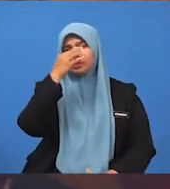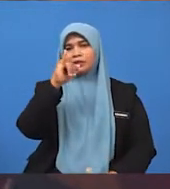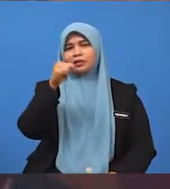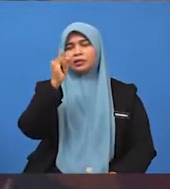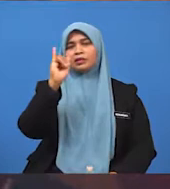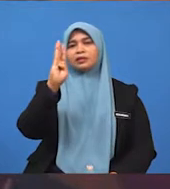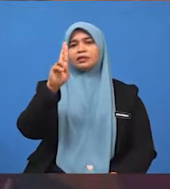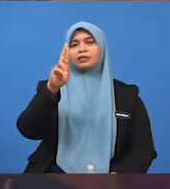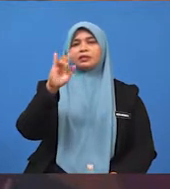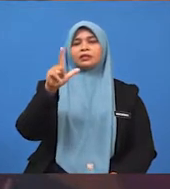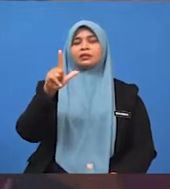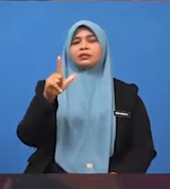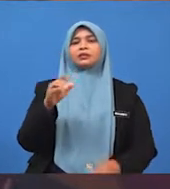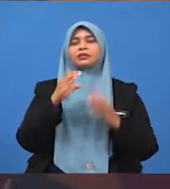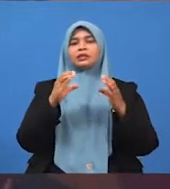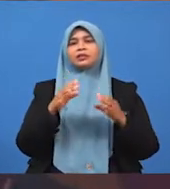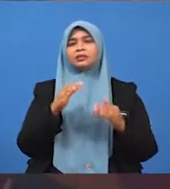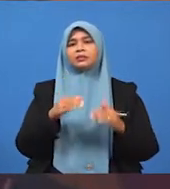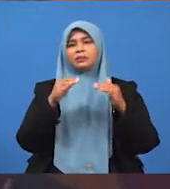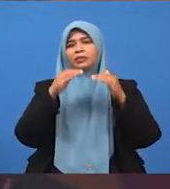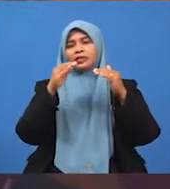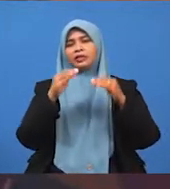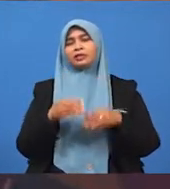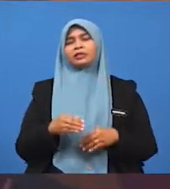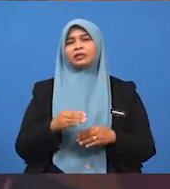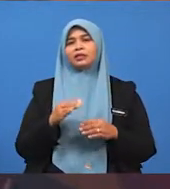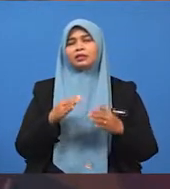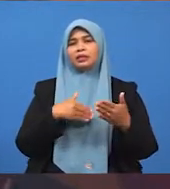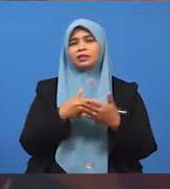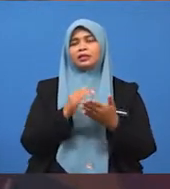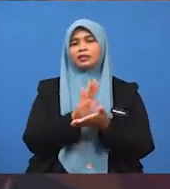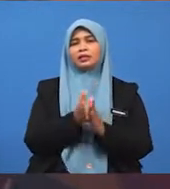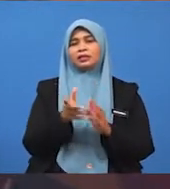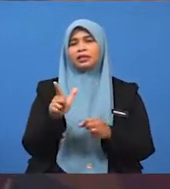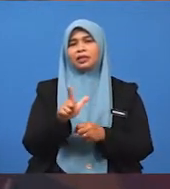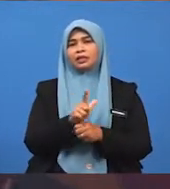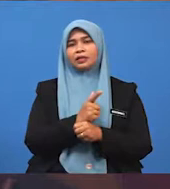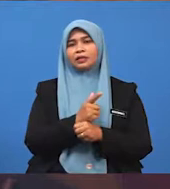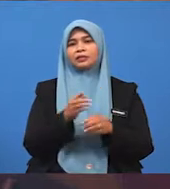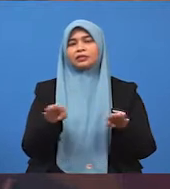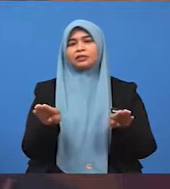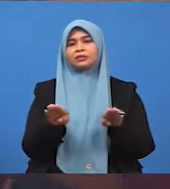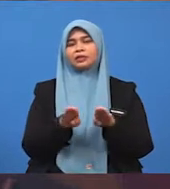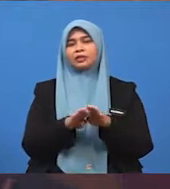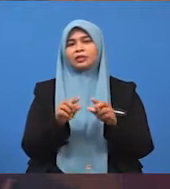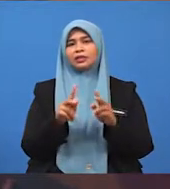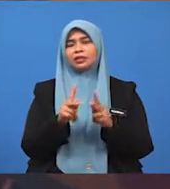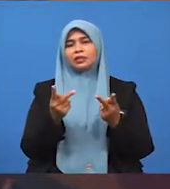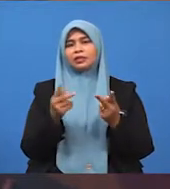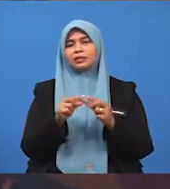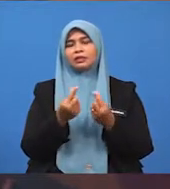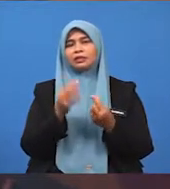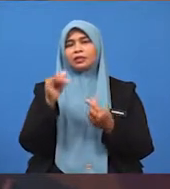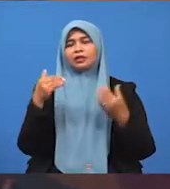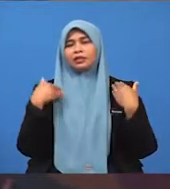kitab Al-Quran yang ada pada hari ini. Maka kita umat akhir zaman ini hendaklah